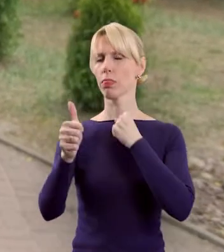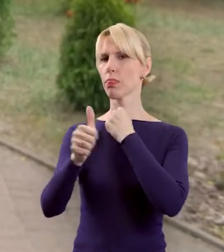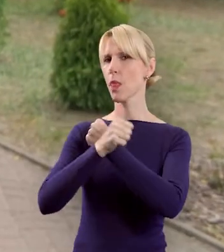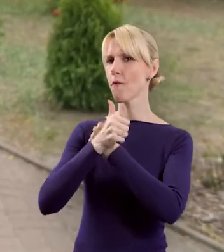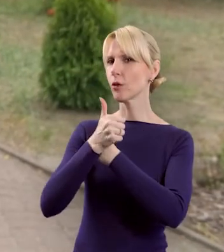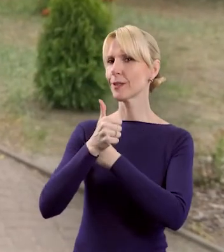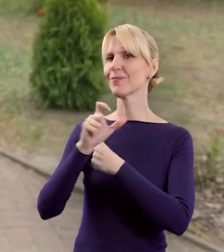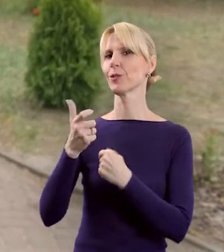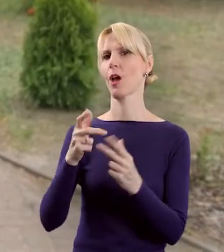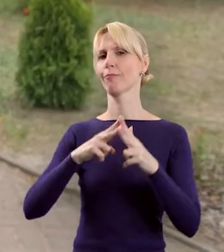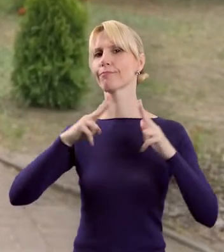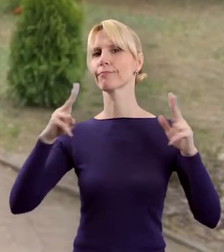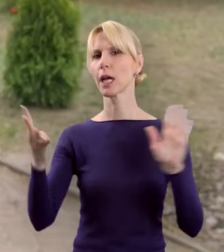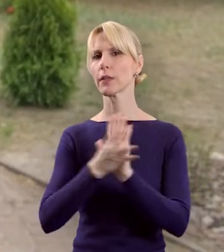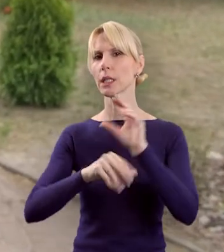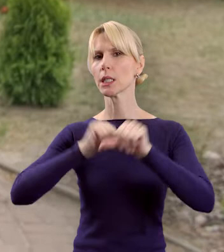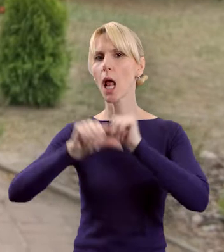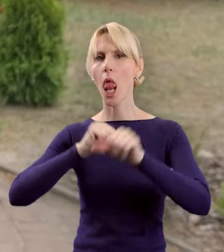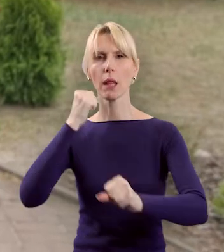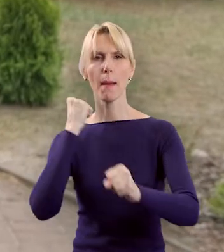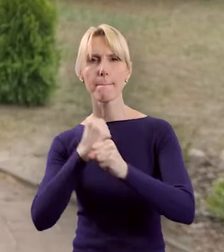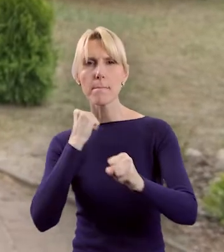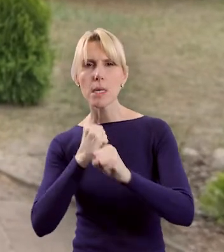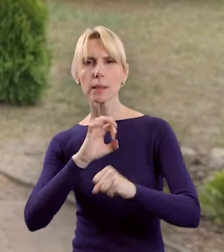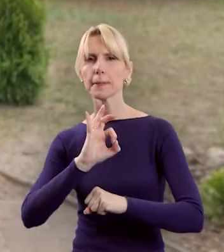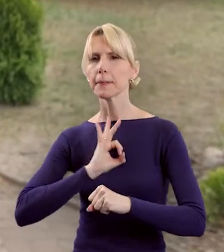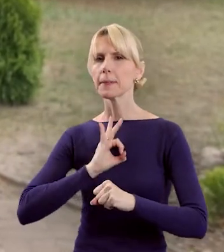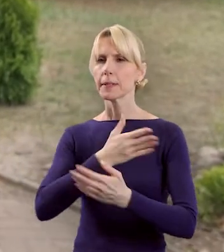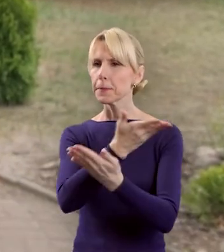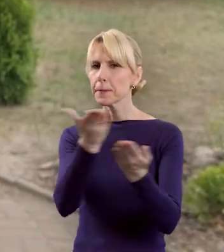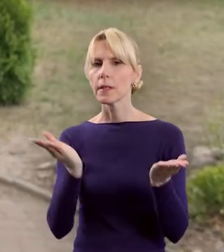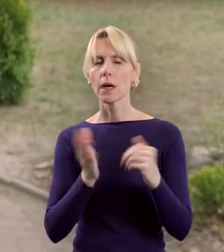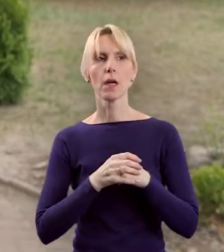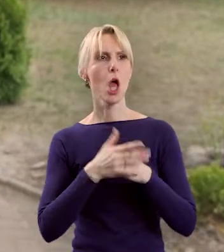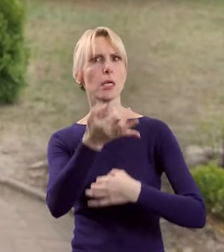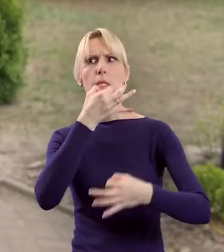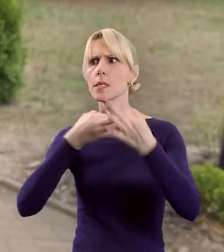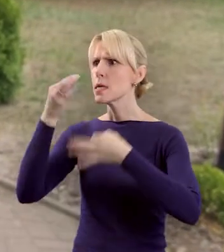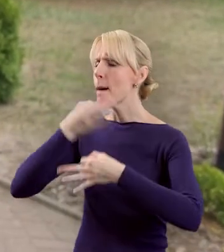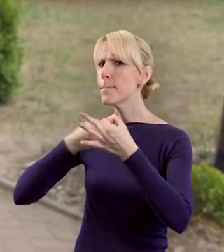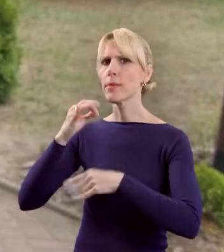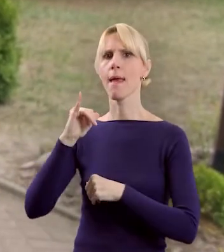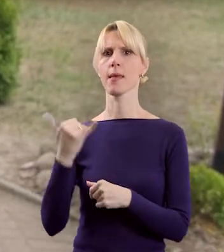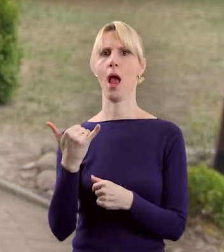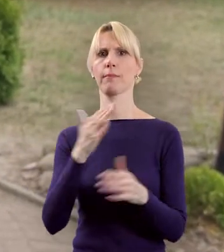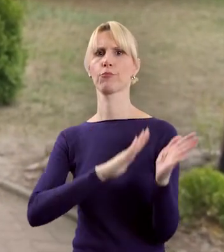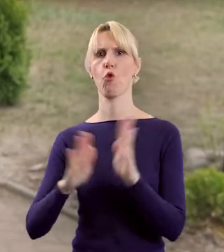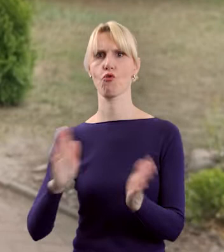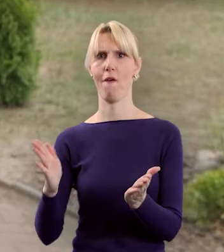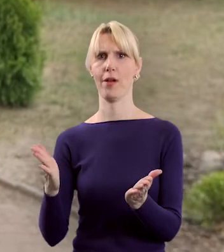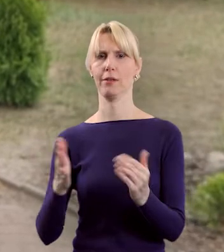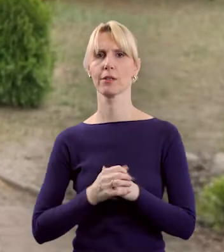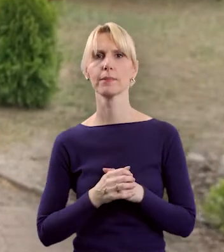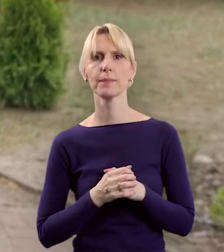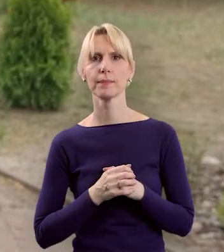jest 19 lat naszej pracy i mnóstwo zapytań z całej Polski, jak się przygotować do tego,